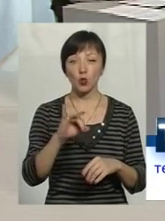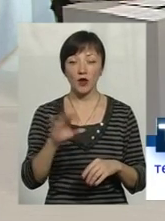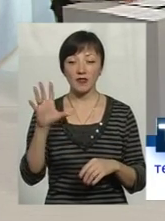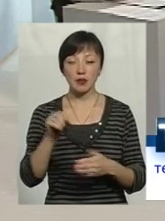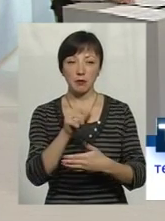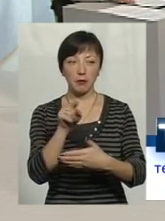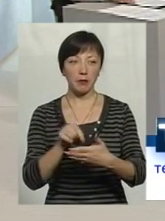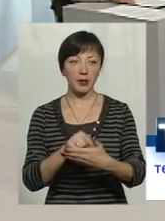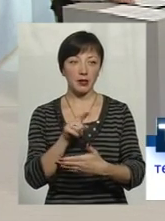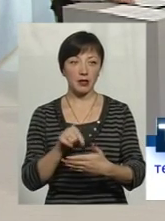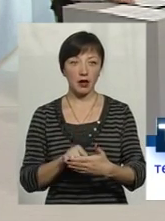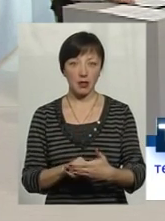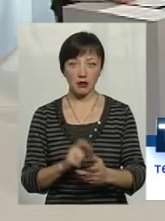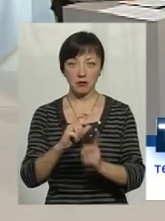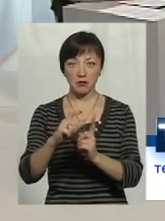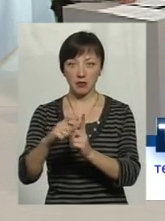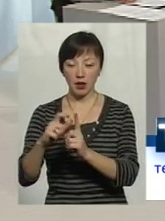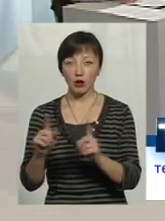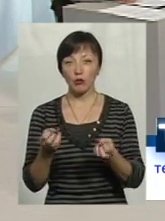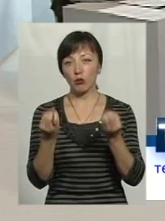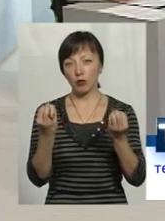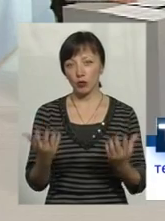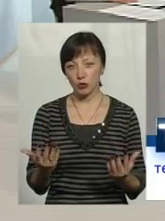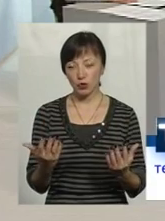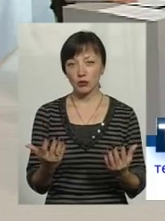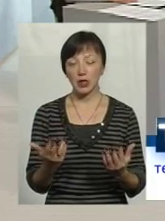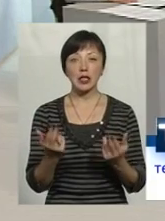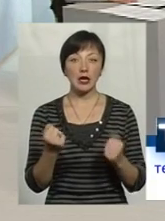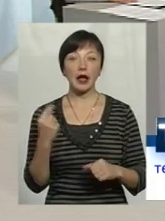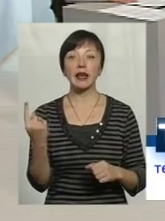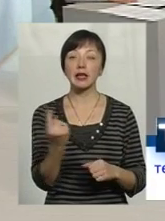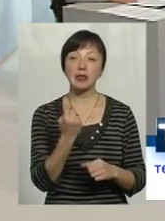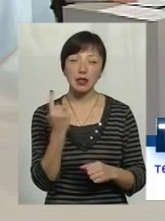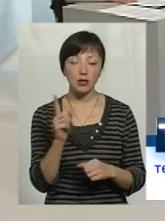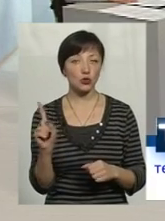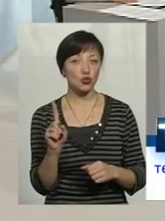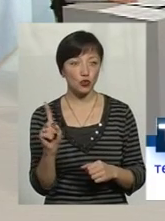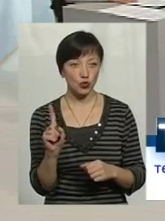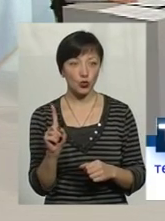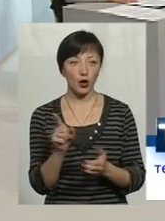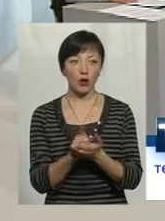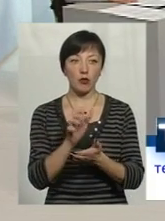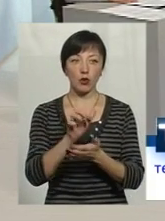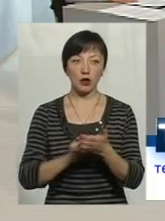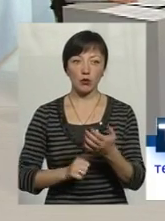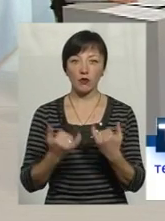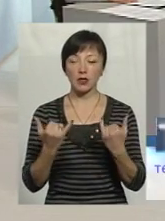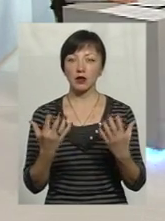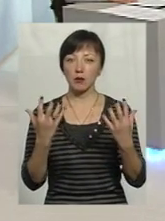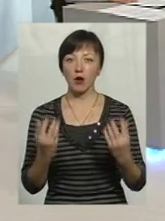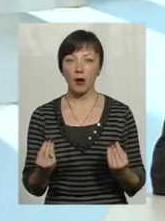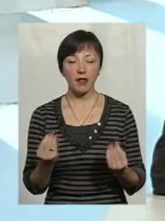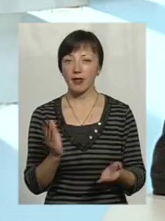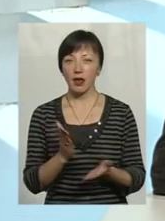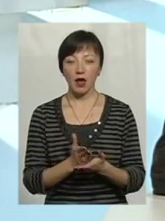всі питання позначити відповідями, так, аби просто так, звичайно, за це... Звичайно. Єдине, що просто податкова на даний момент вона не